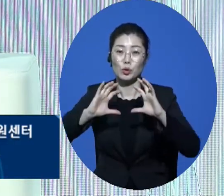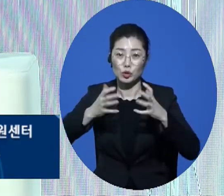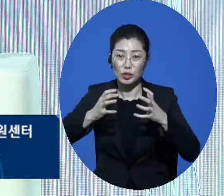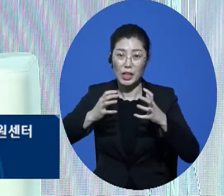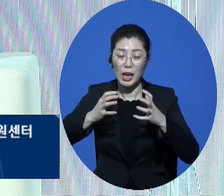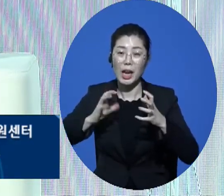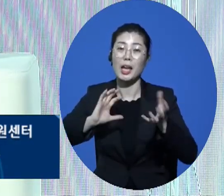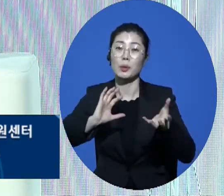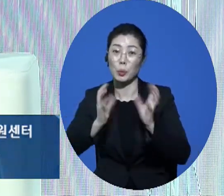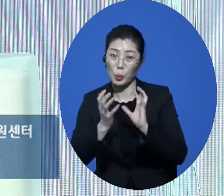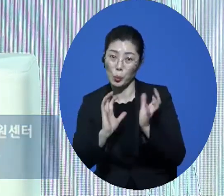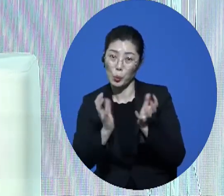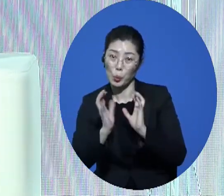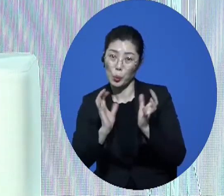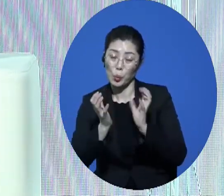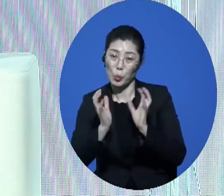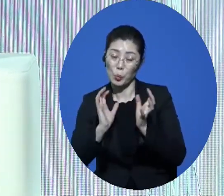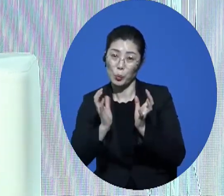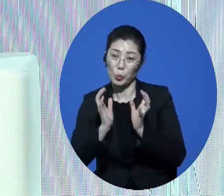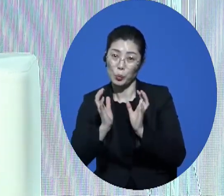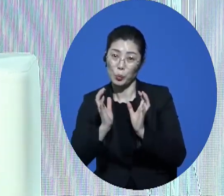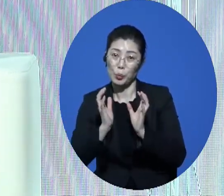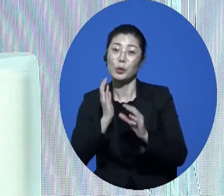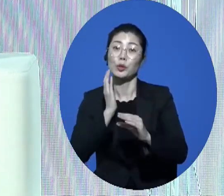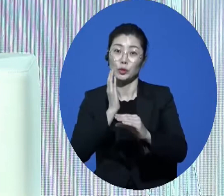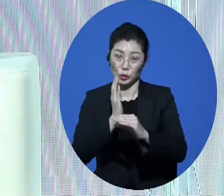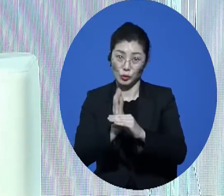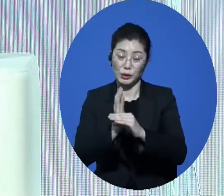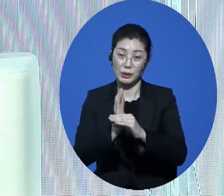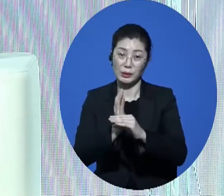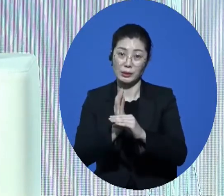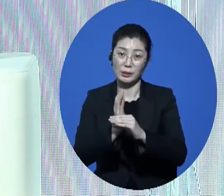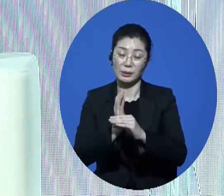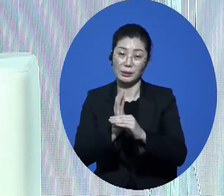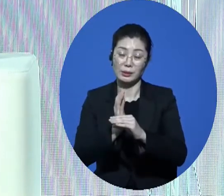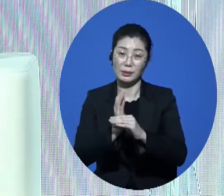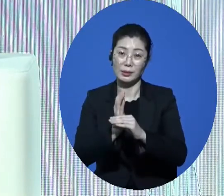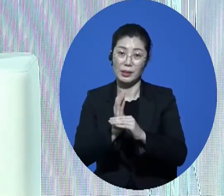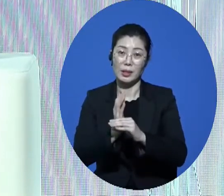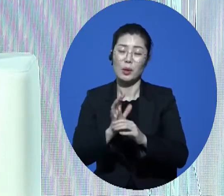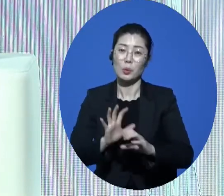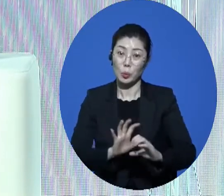국제 포럼에서 지금 열리고 있는 이 세션은